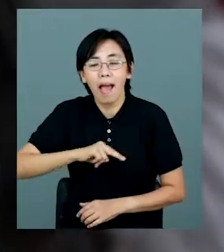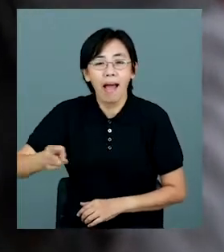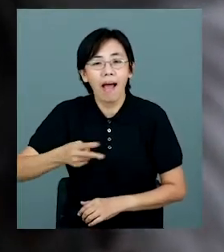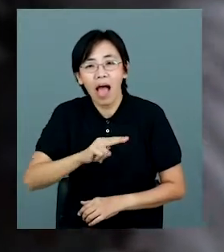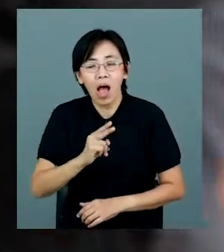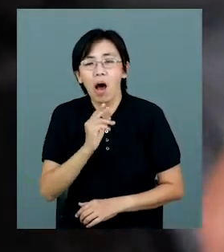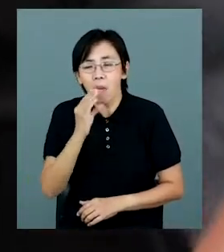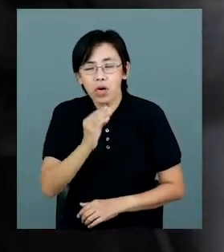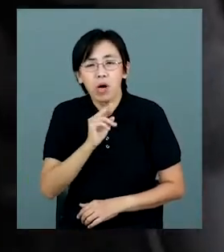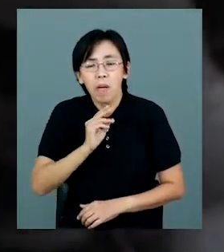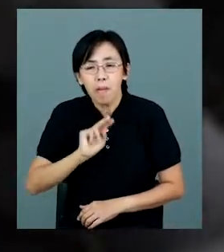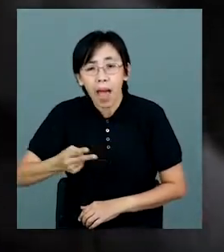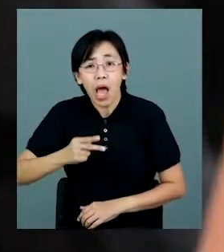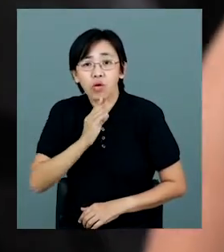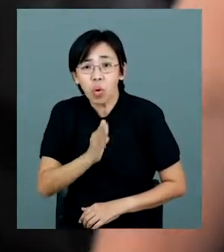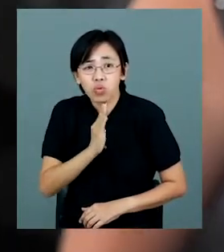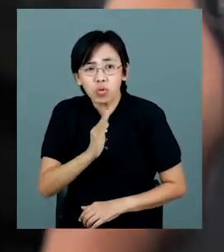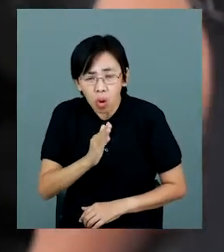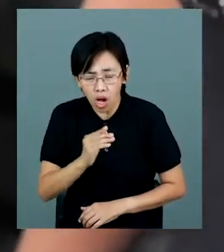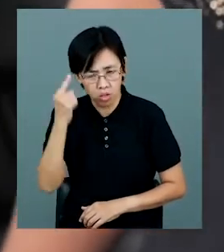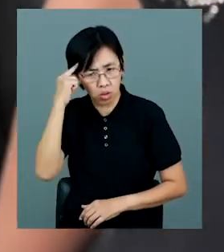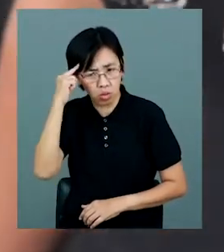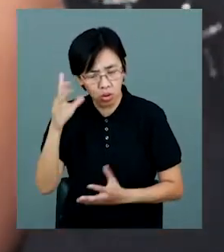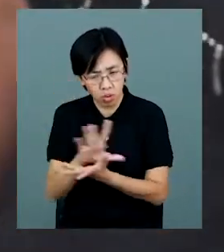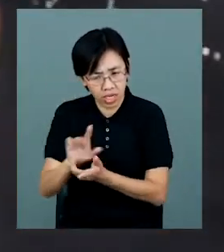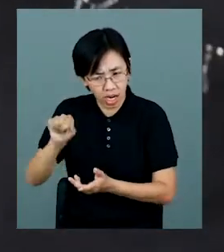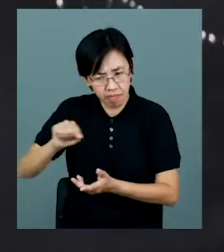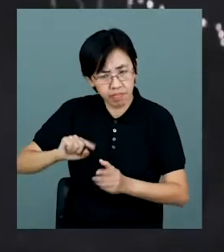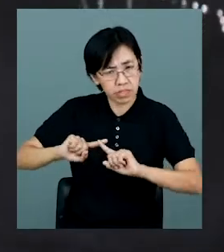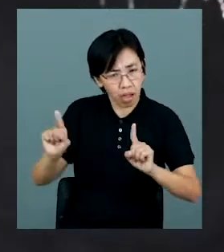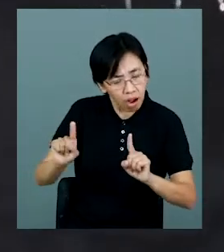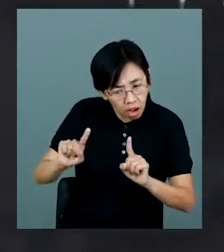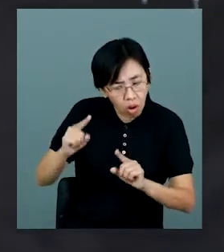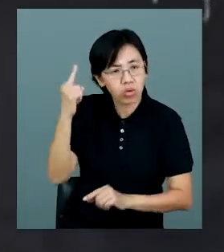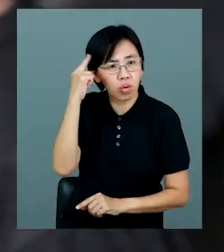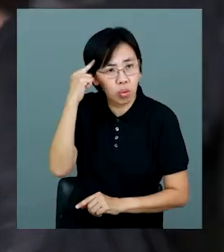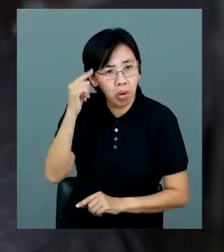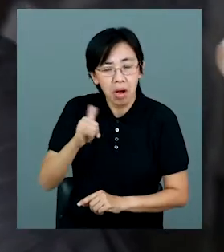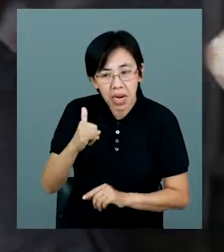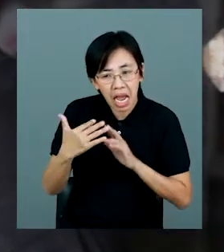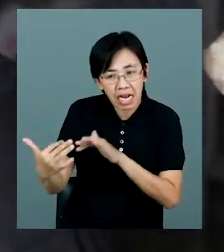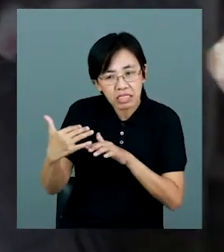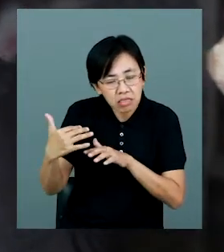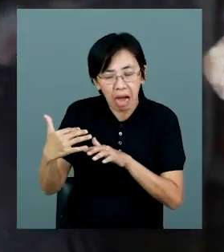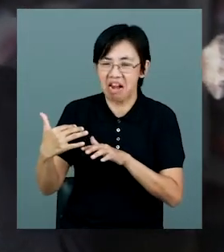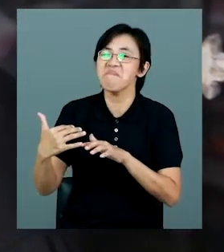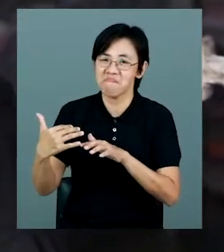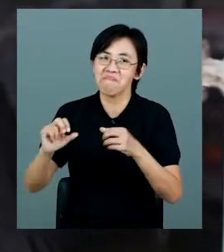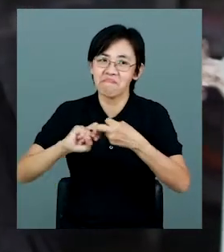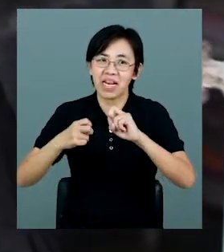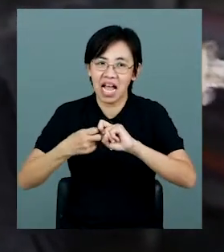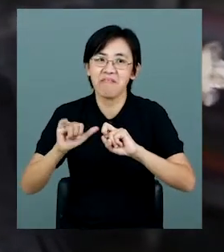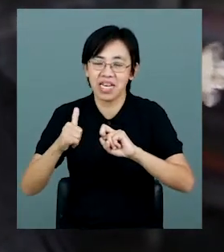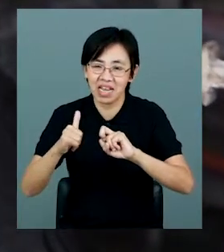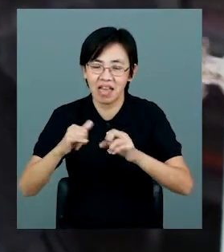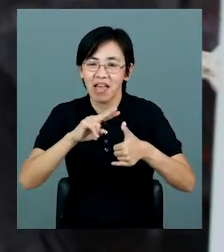ดยที่เราไม่ได้ทำความเข้าใจความแตกต่างของวัฒนธรรมอะค่ะมันก็อาจจะทำให้การสื่อสารไม่มีประสิทธิภาพและนำไปสู่